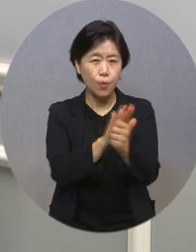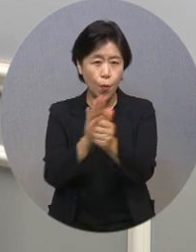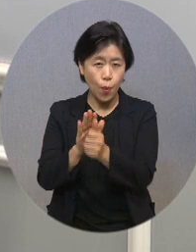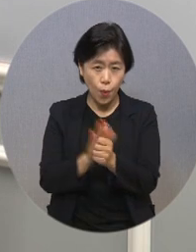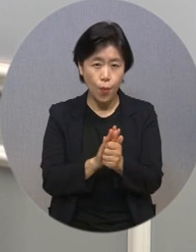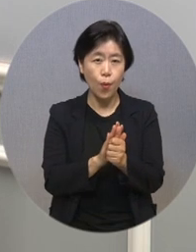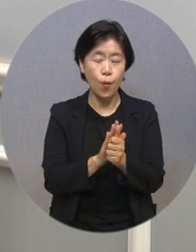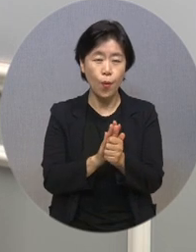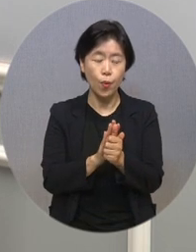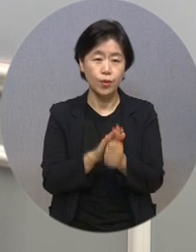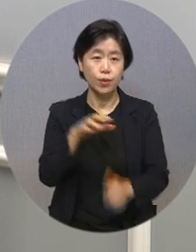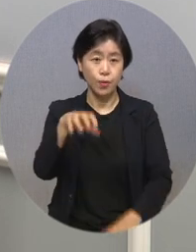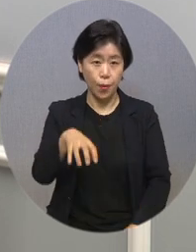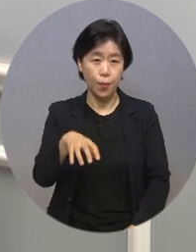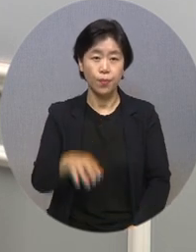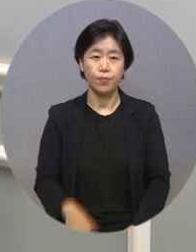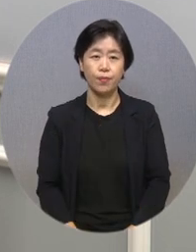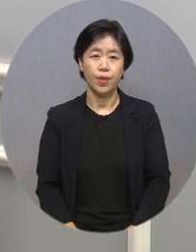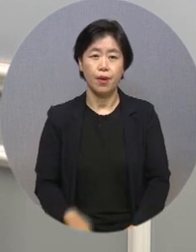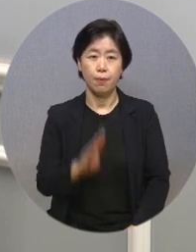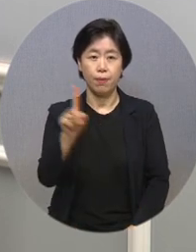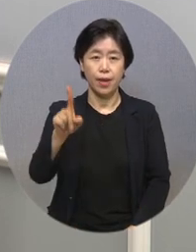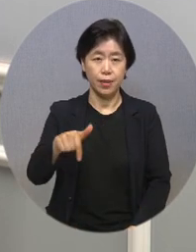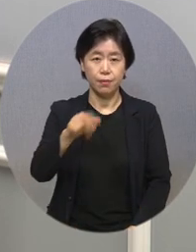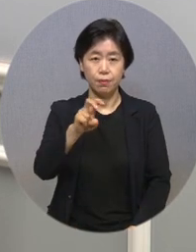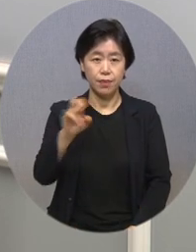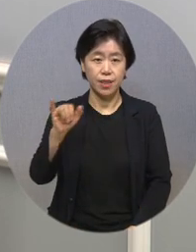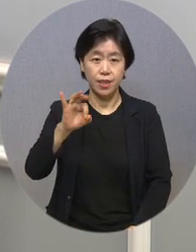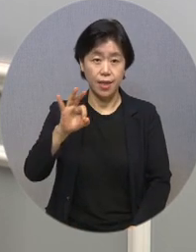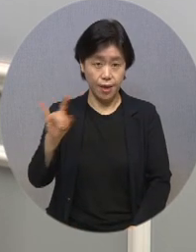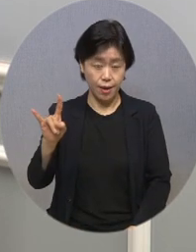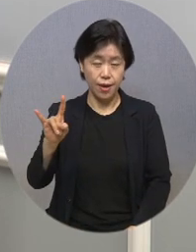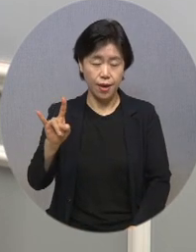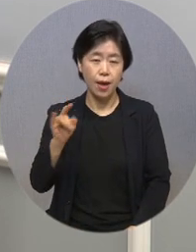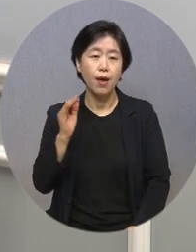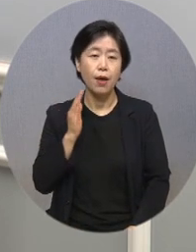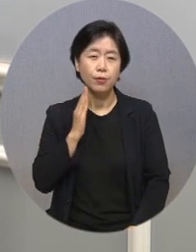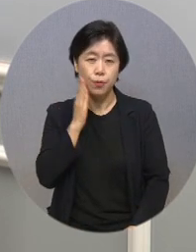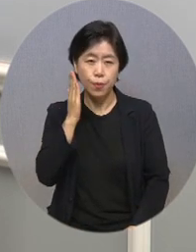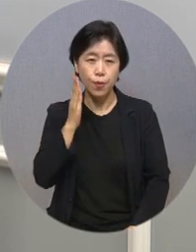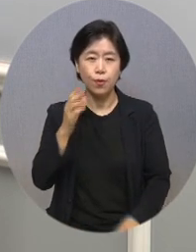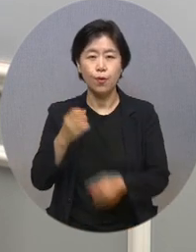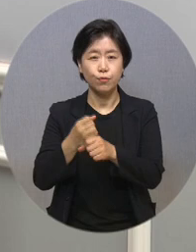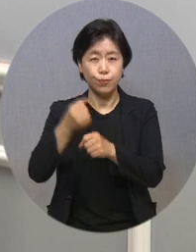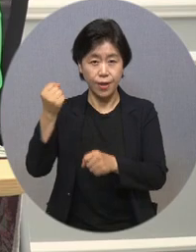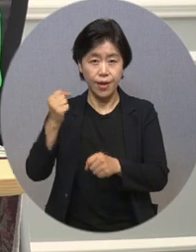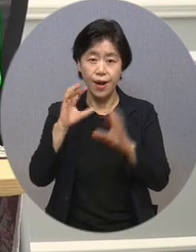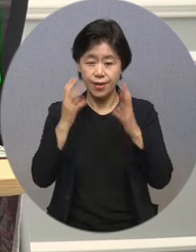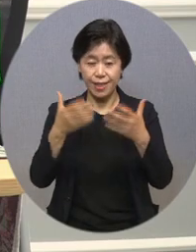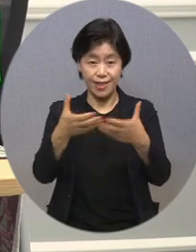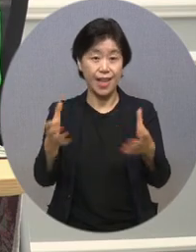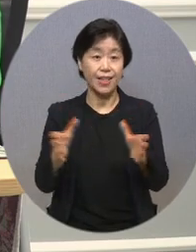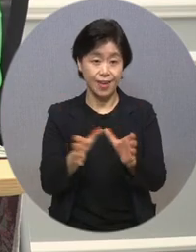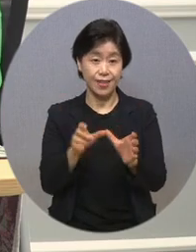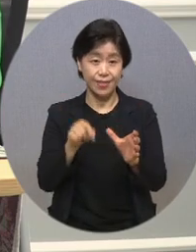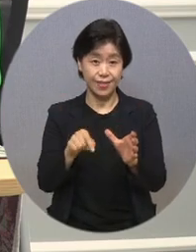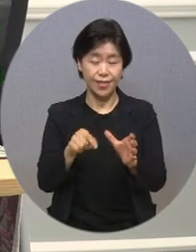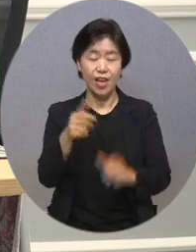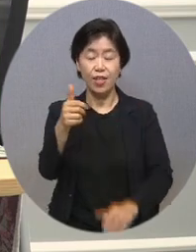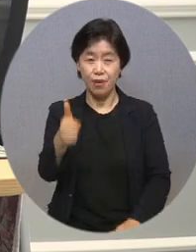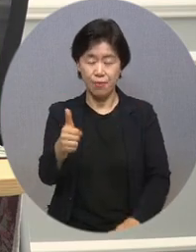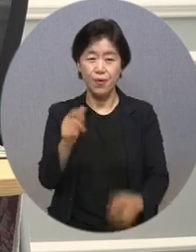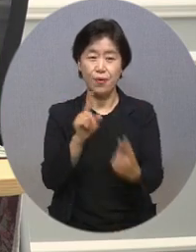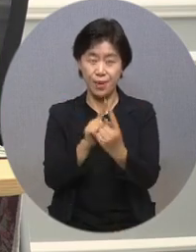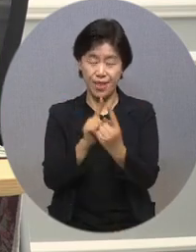초록빛 산타크로스, 박미의 초록우산 어린이재단 세종지역본부장과 함께하겠습니다. 안녕하십니까,